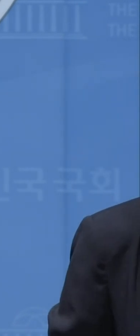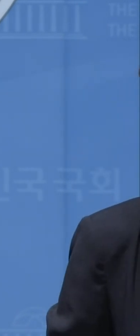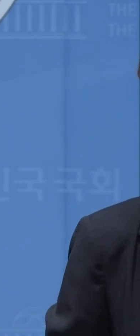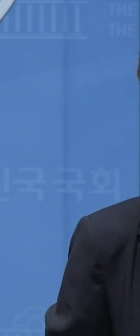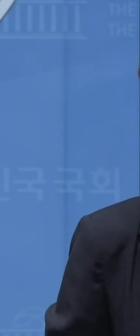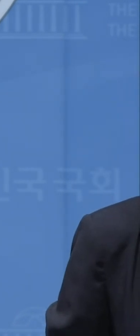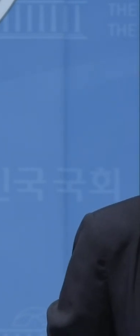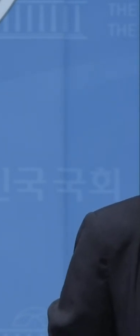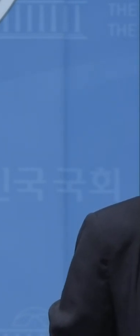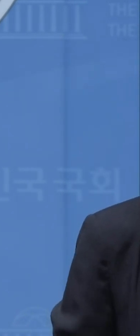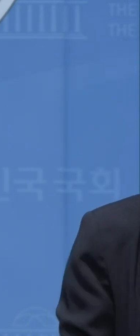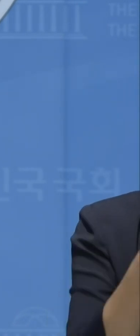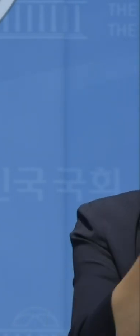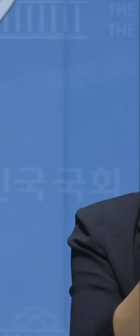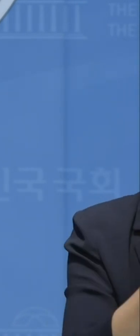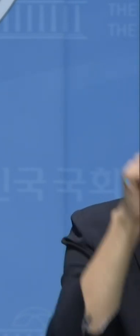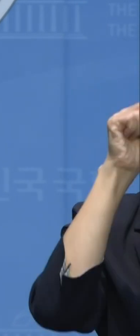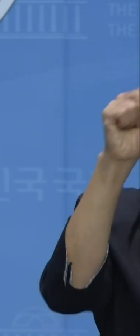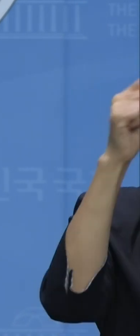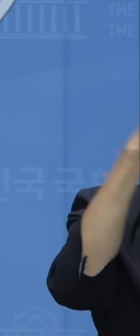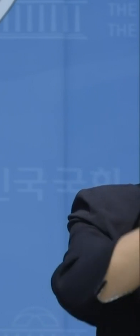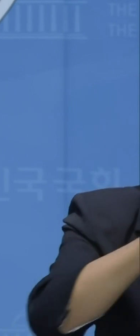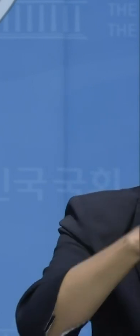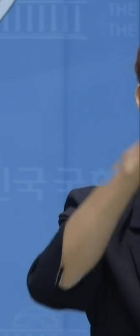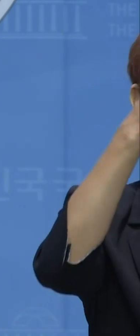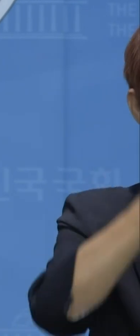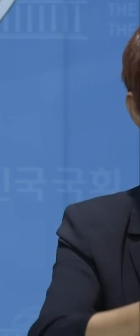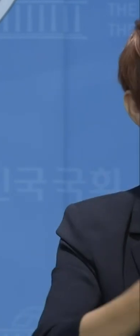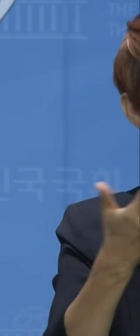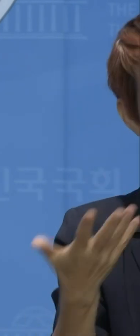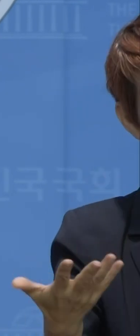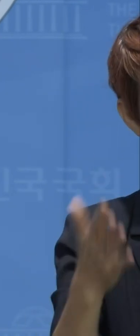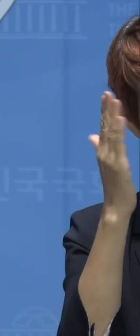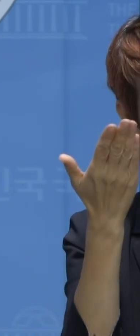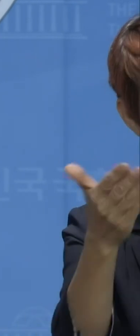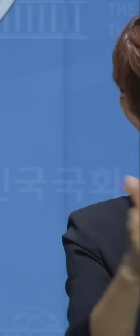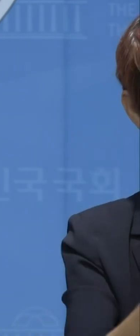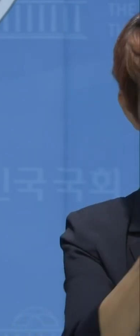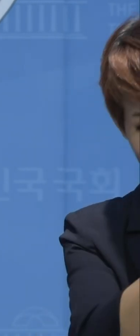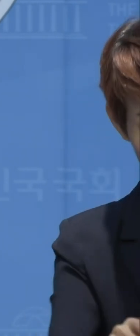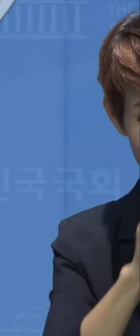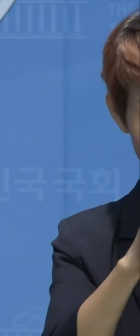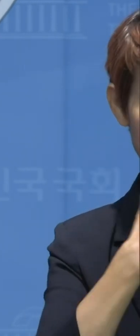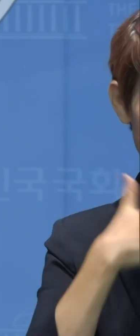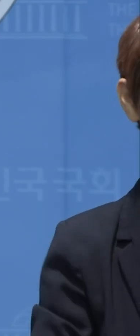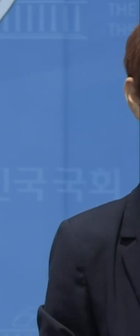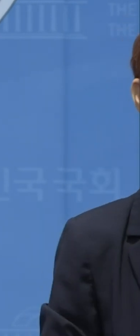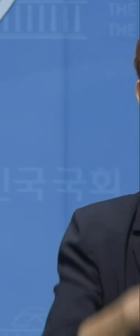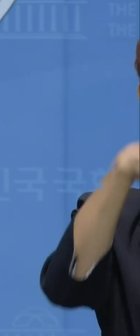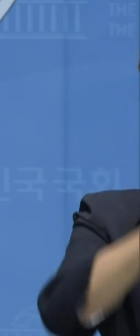없습니다 번 했 결을 거두지 못했다고 했을뿐입니다 주